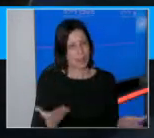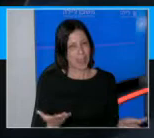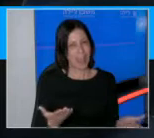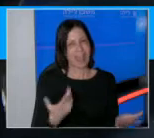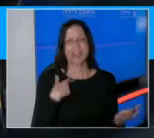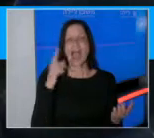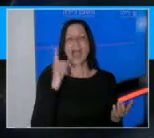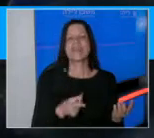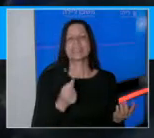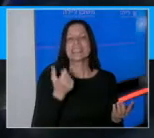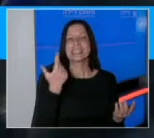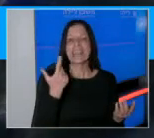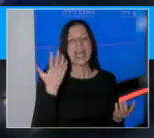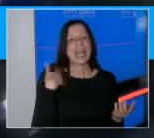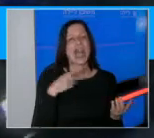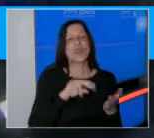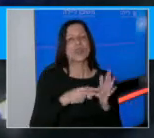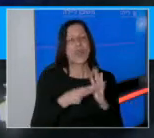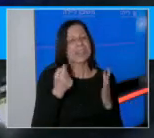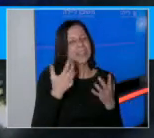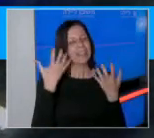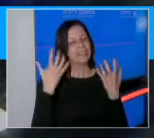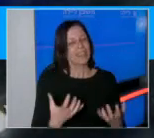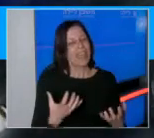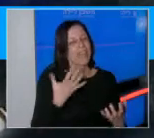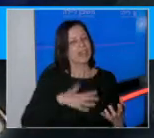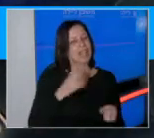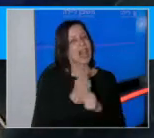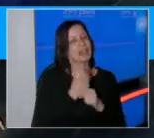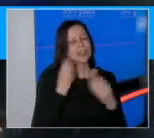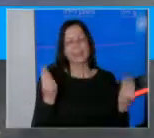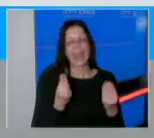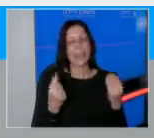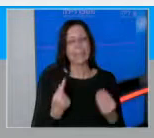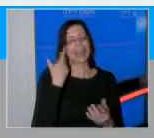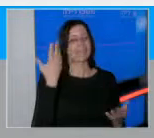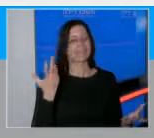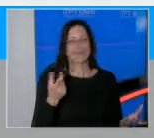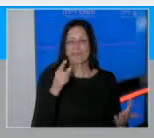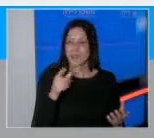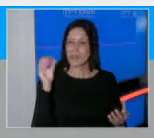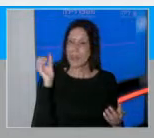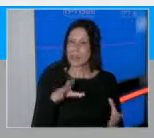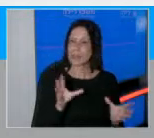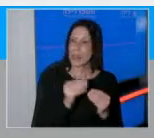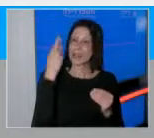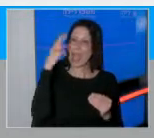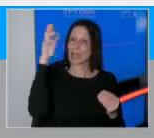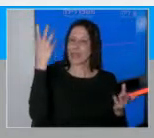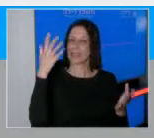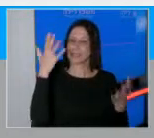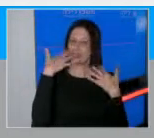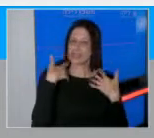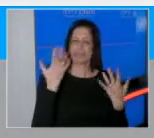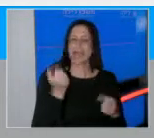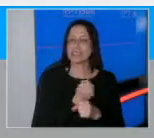בסדר, אני, מה שלומך? בסדר, אני חייב קצת, תודה, אתה הייתה תוכנית קצת כבדה, ובא לי קצת, יודעת, לעשות דברים מגניבים וזה, ואתם באתם איזה רעיון. ספרי